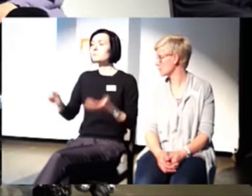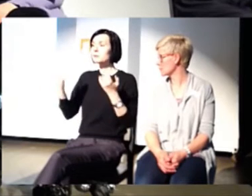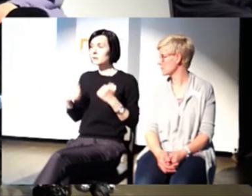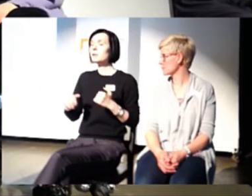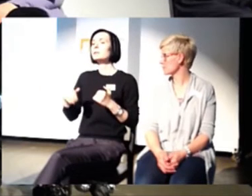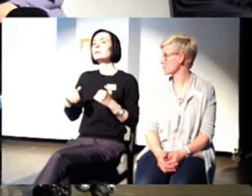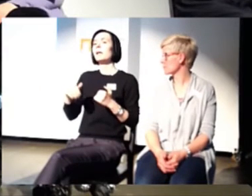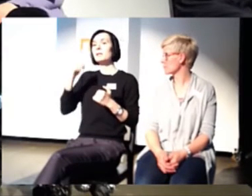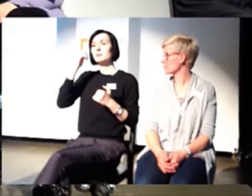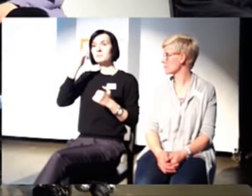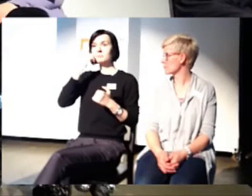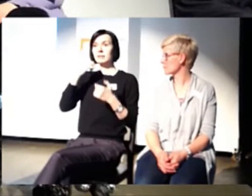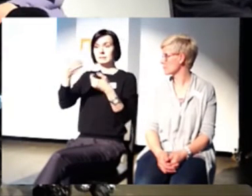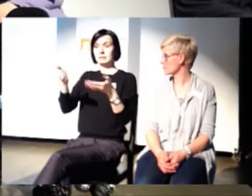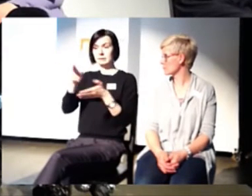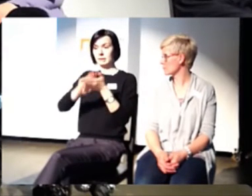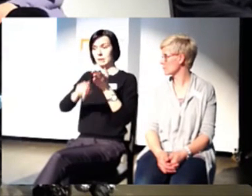vaikuttaa myöskin